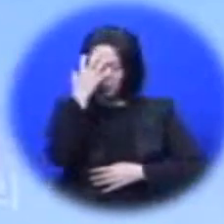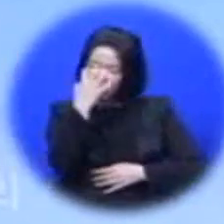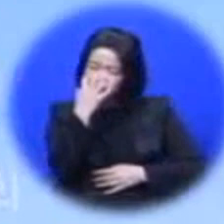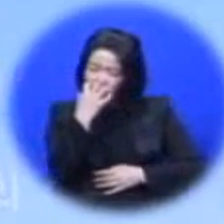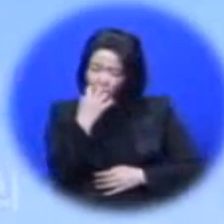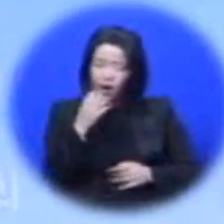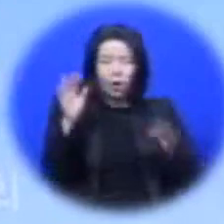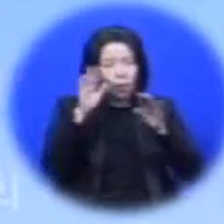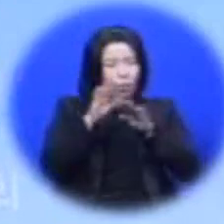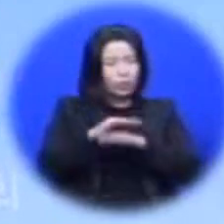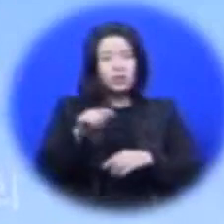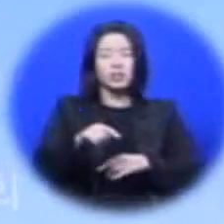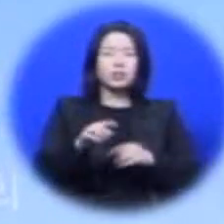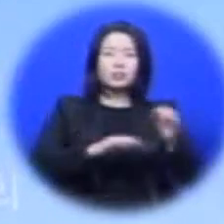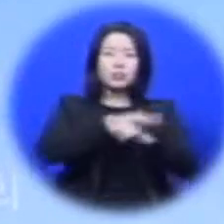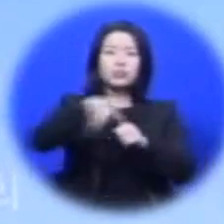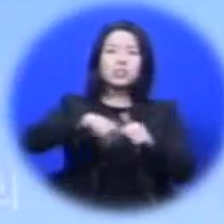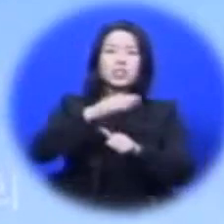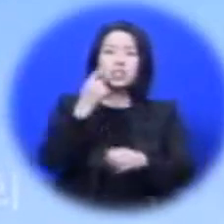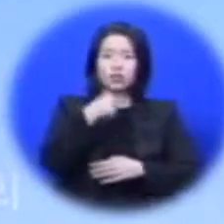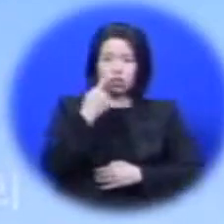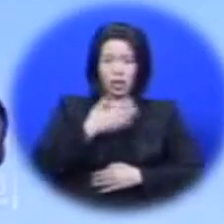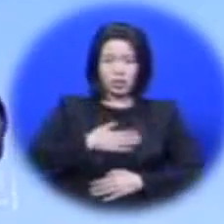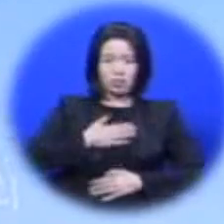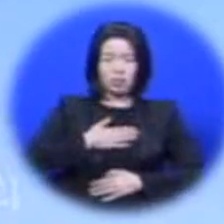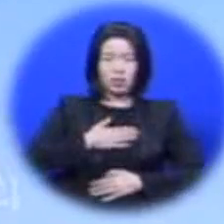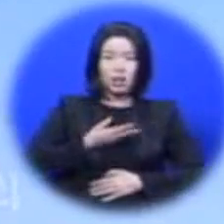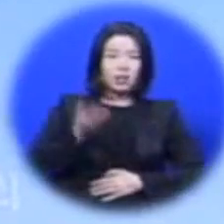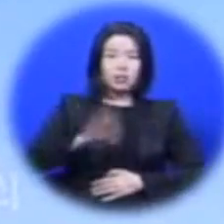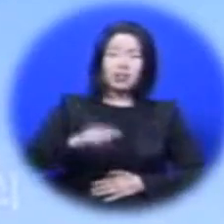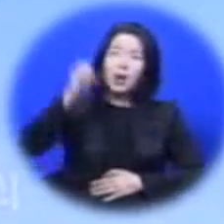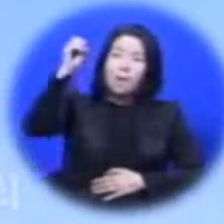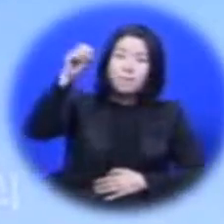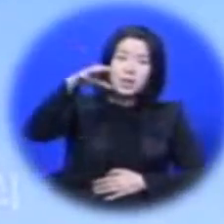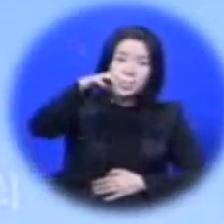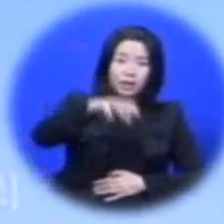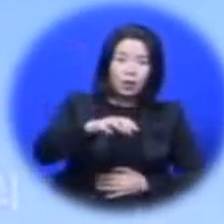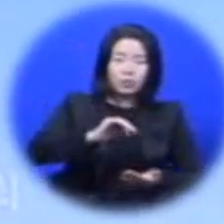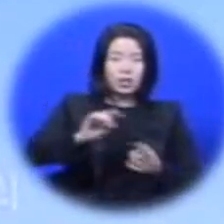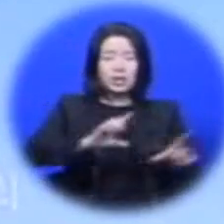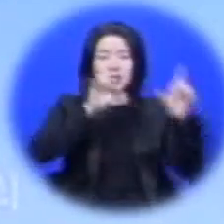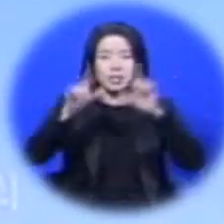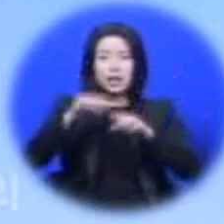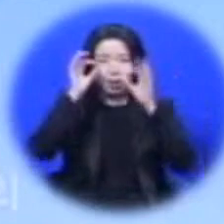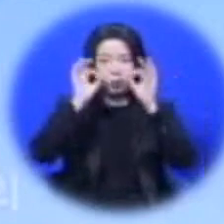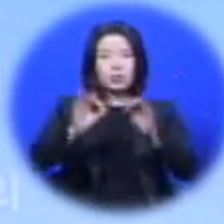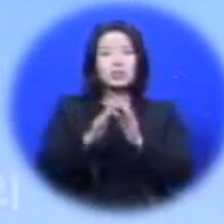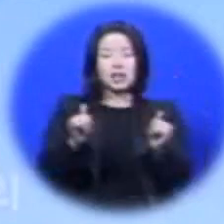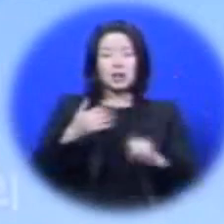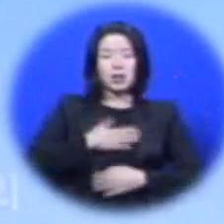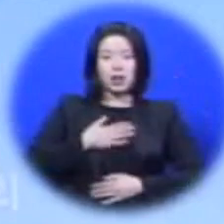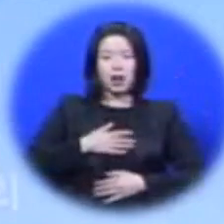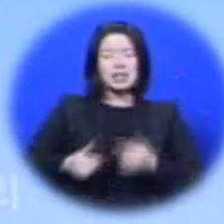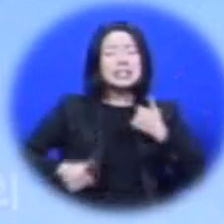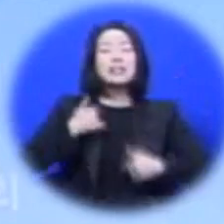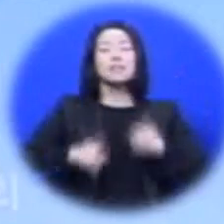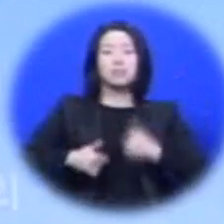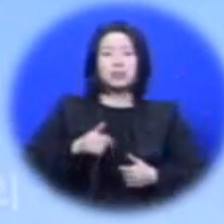우울하고 이런 모드인 줄 알았는데 빛 가운데 살아본 사람은 압니다. 기쁨인